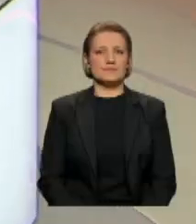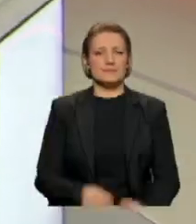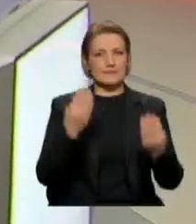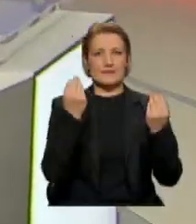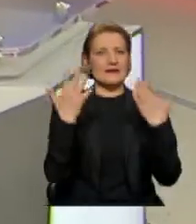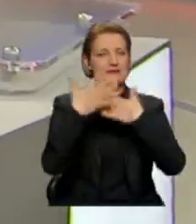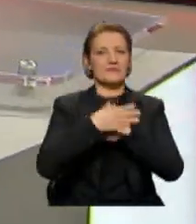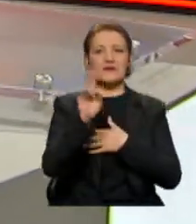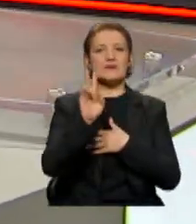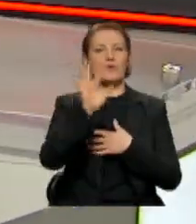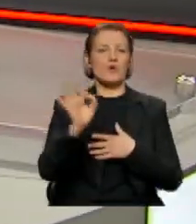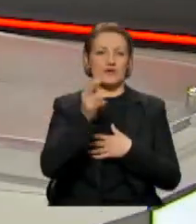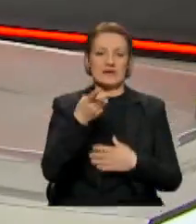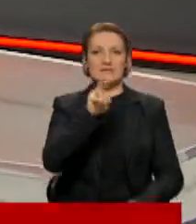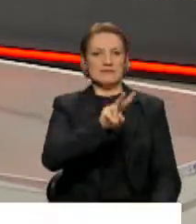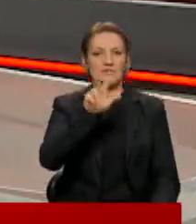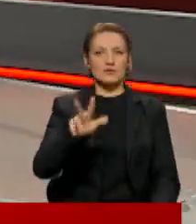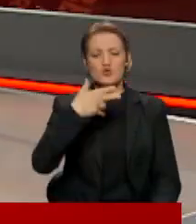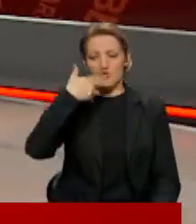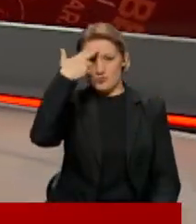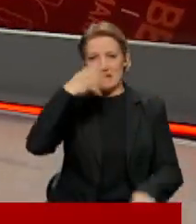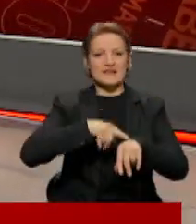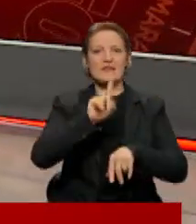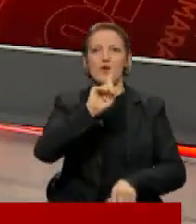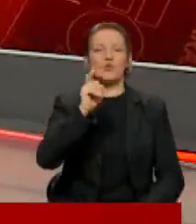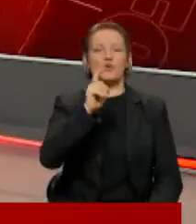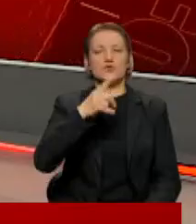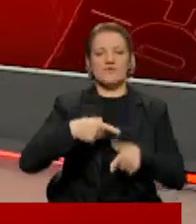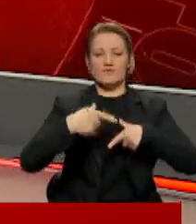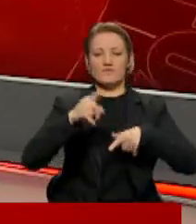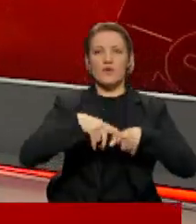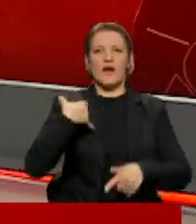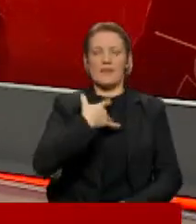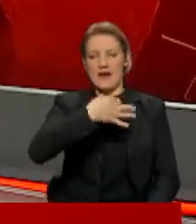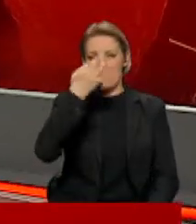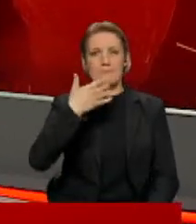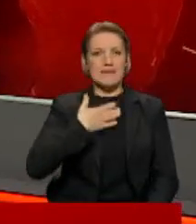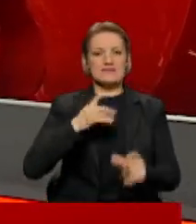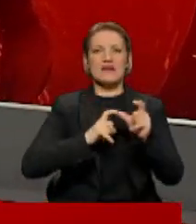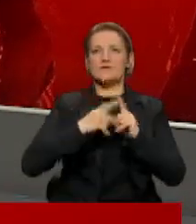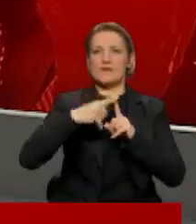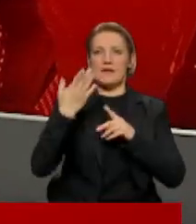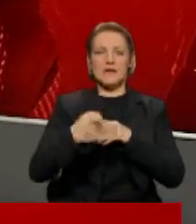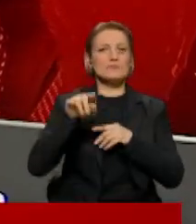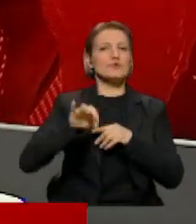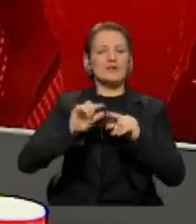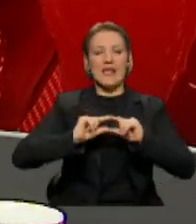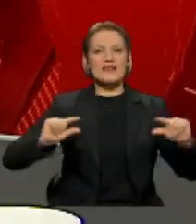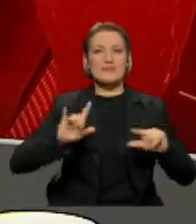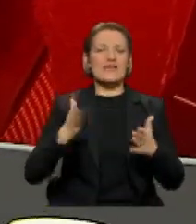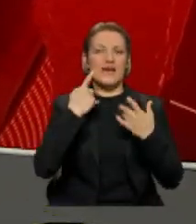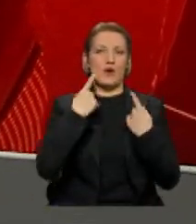İyi akşamlar 20 Ocak 2023 Cuma saat 19 FOX Ana haberdesiniz ben Selçuk'ta Peli bugünkü etiketimiz neye göre